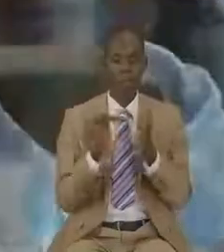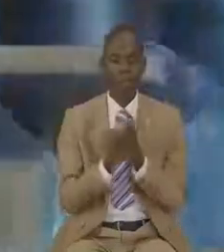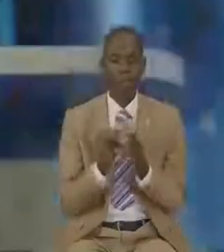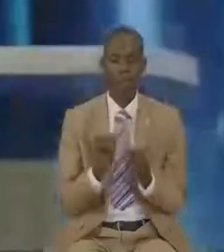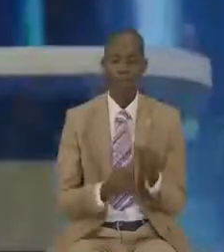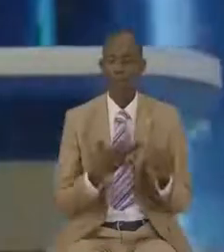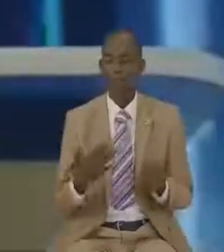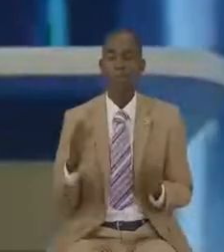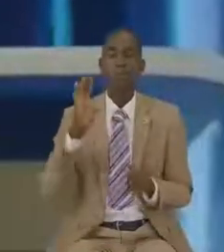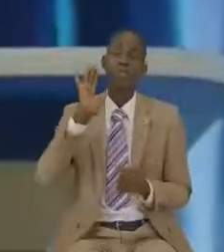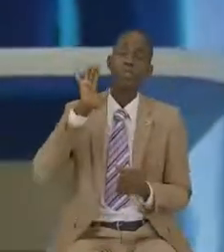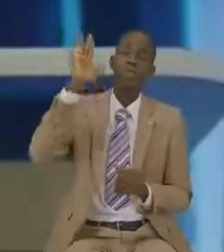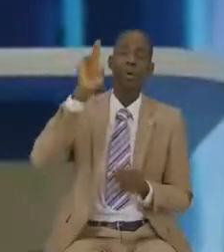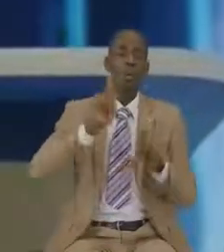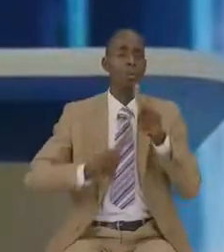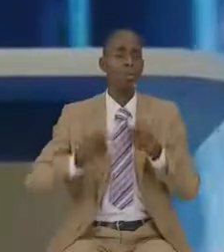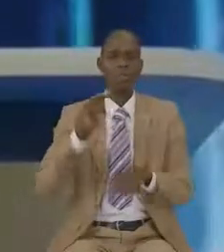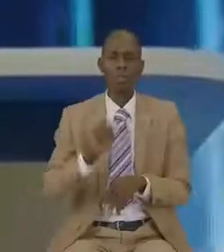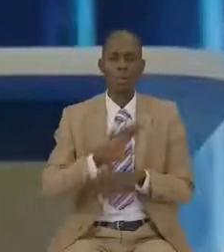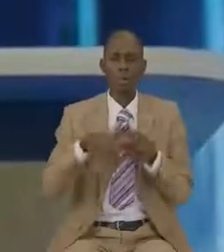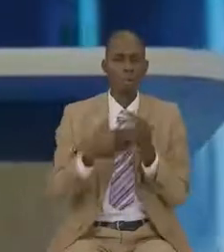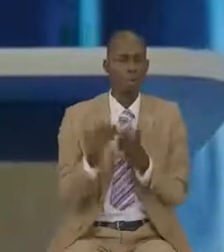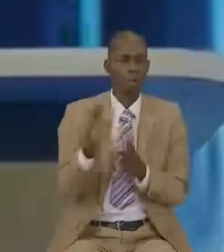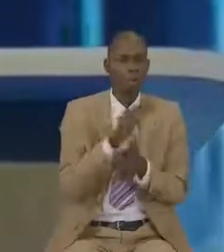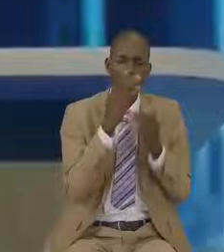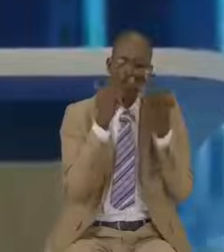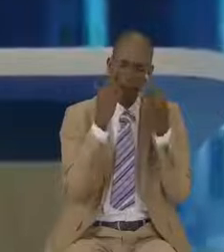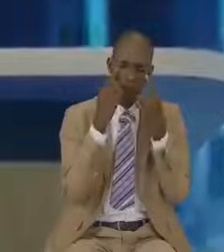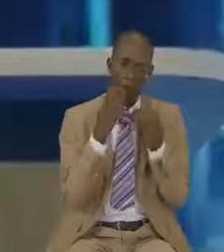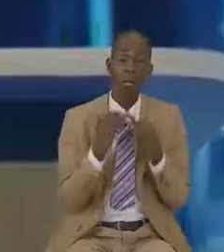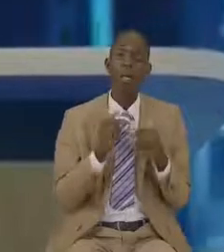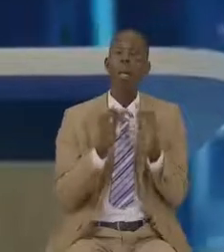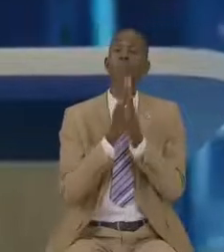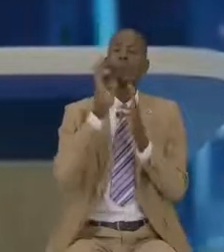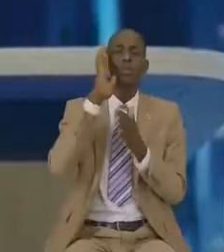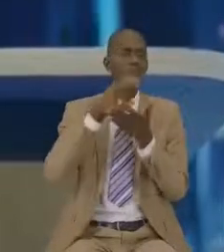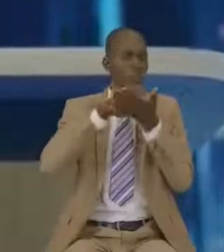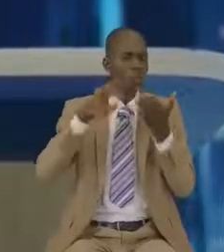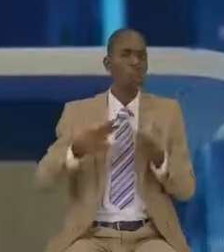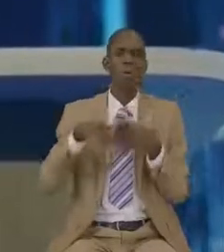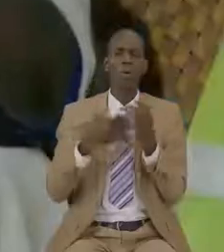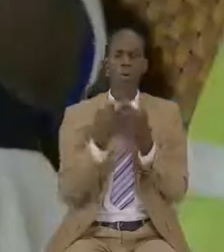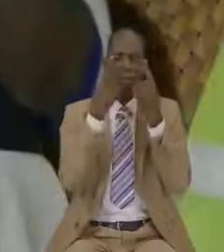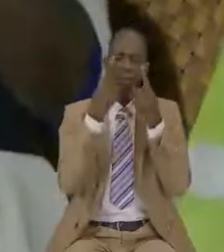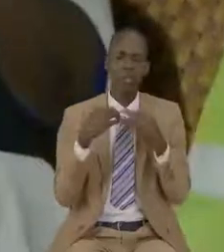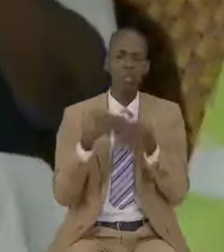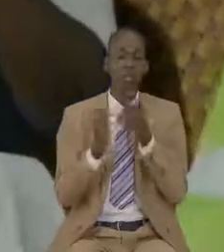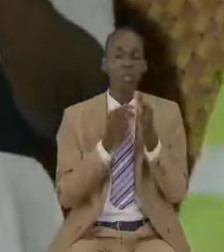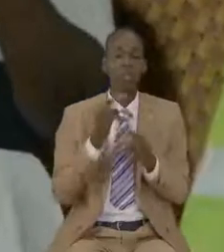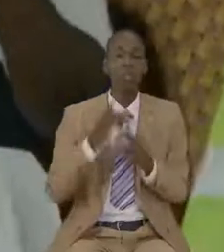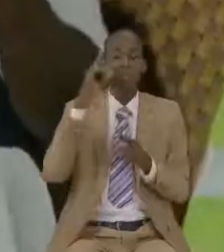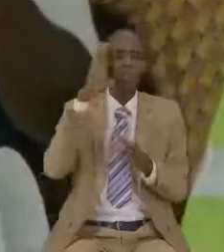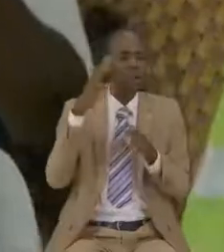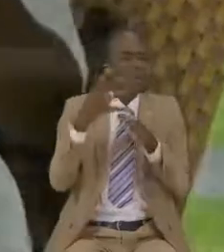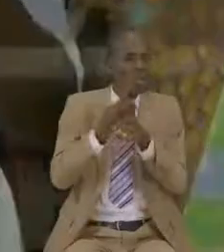que ton peuple veut, toutes leurs larmes, dessèche tout maintenant. Ôte